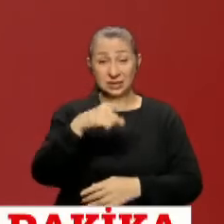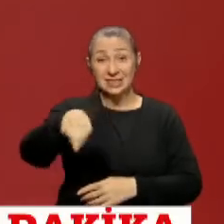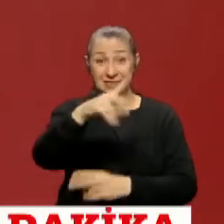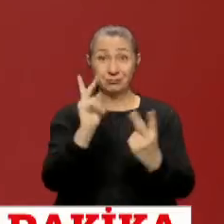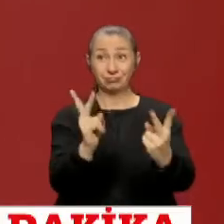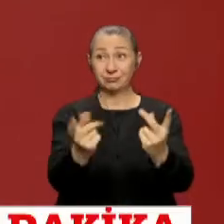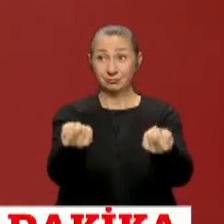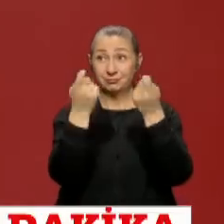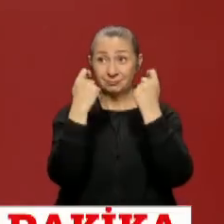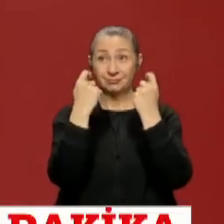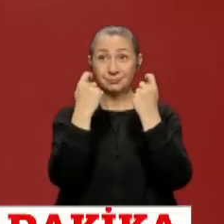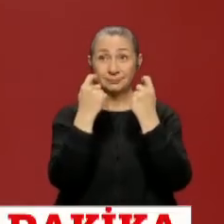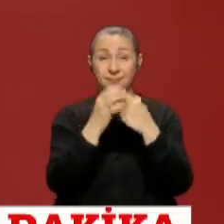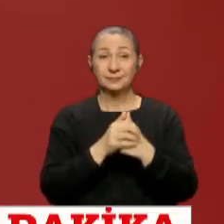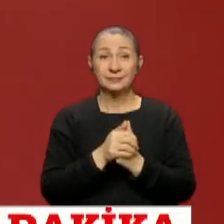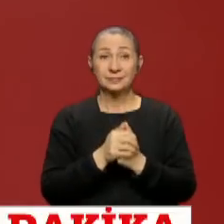Diyorsunuz ki